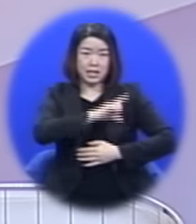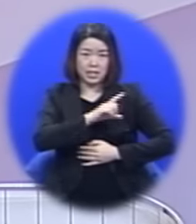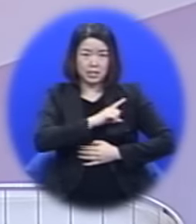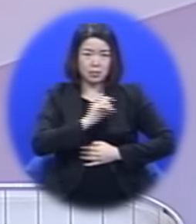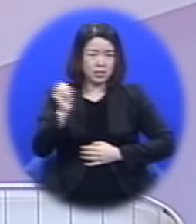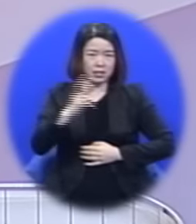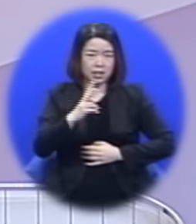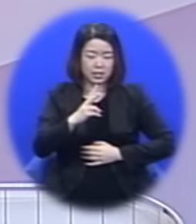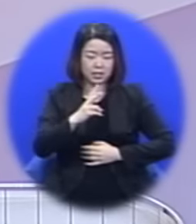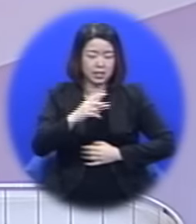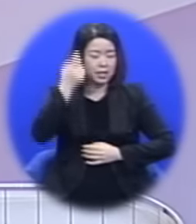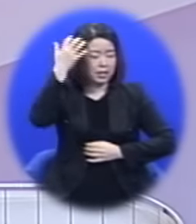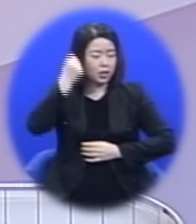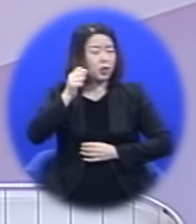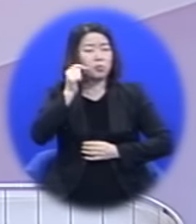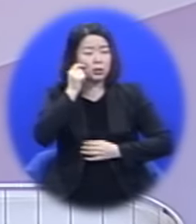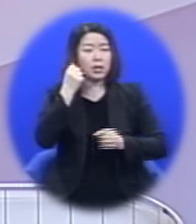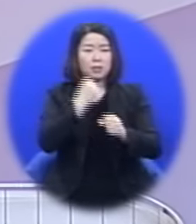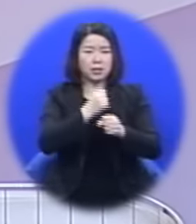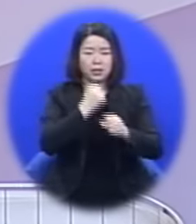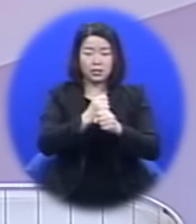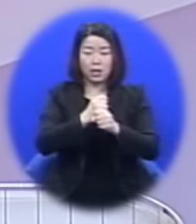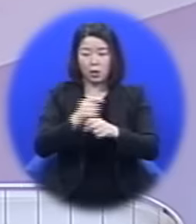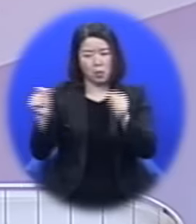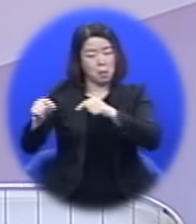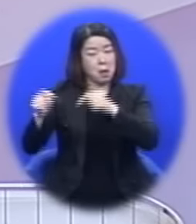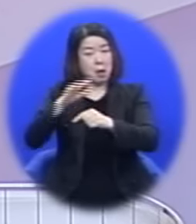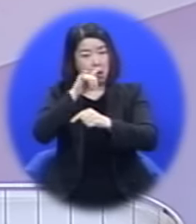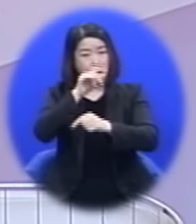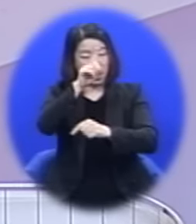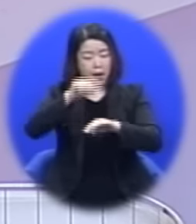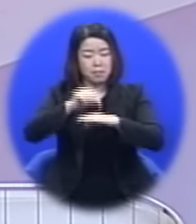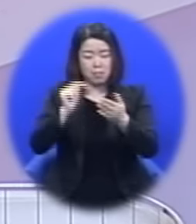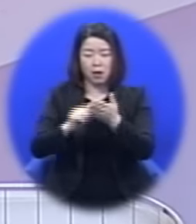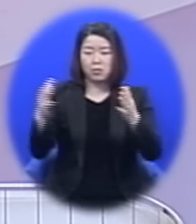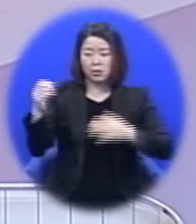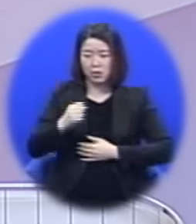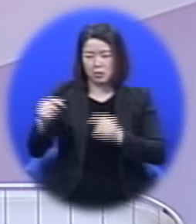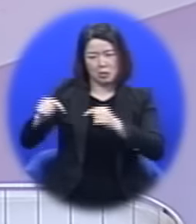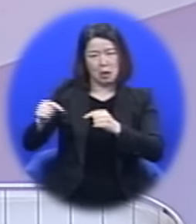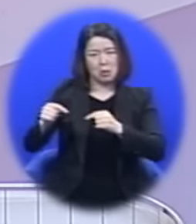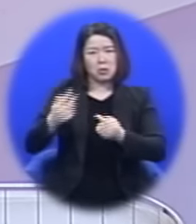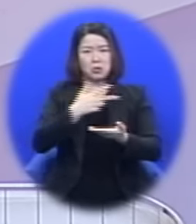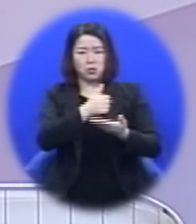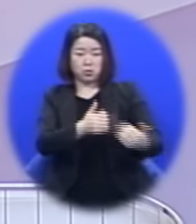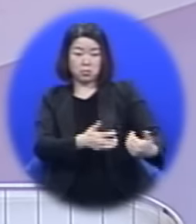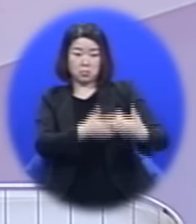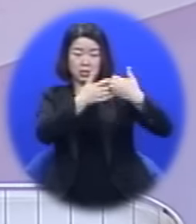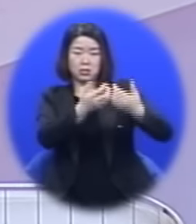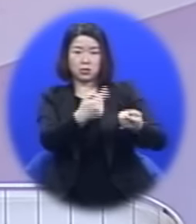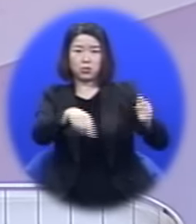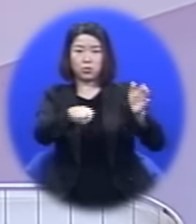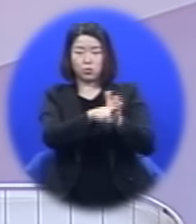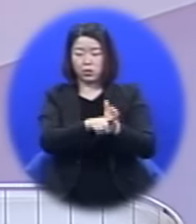하자 말합니다. 그들은 한 마음으로 모의하고 주님과 맞서려고 동맹을 맺었습니다.